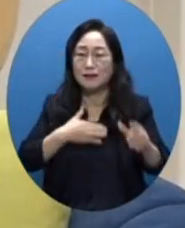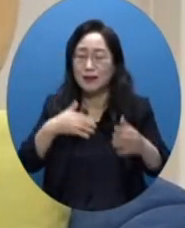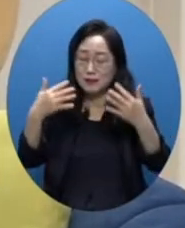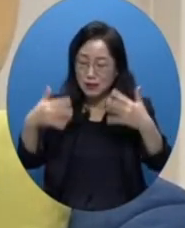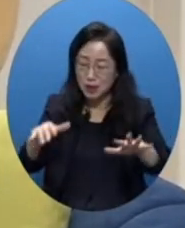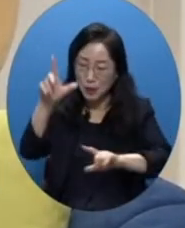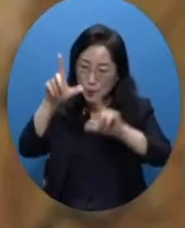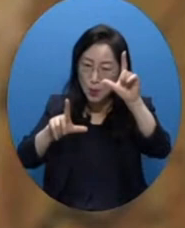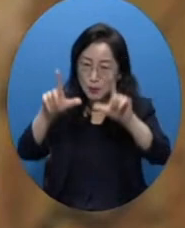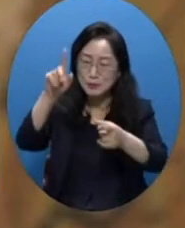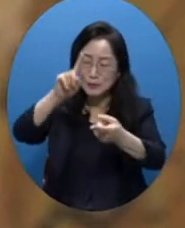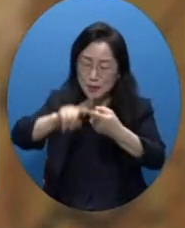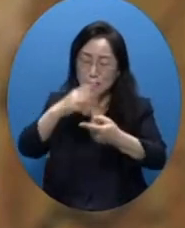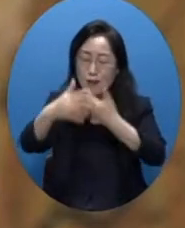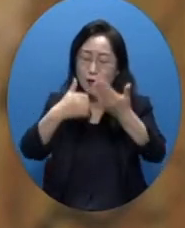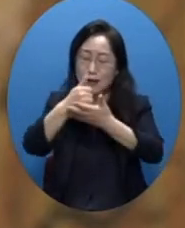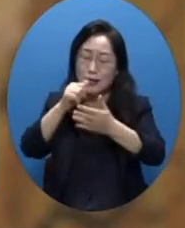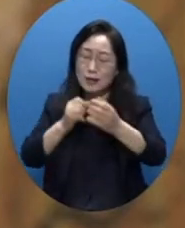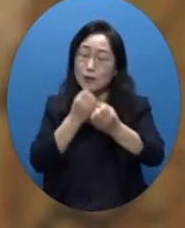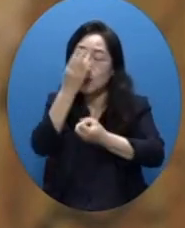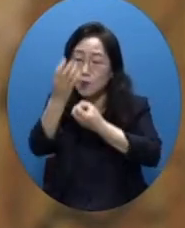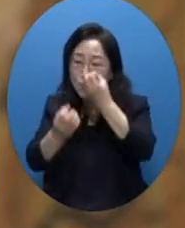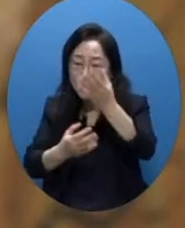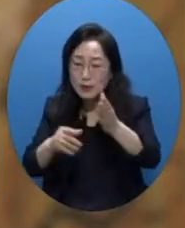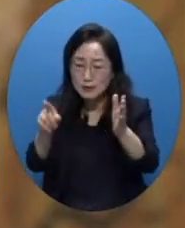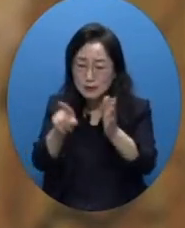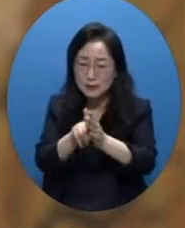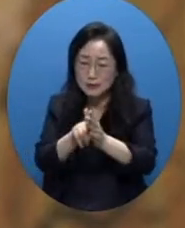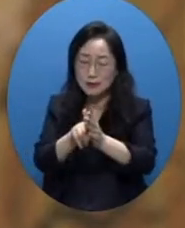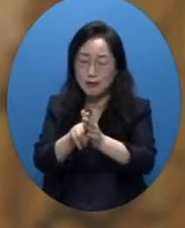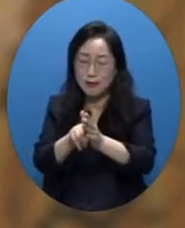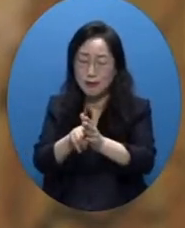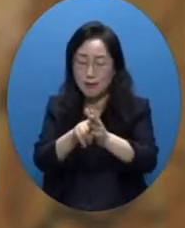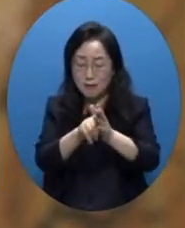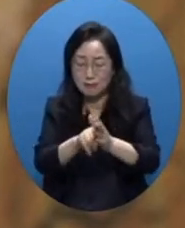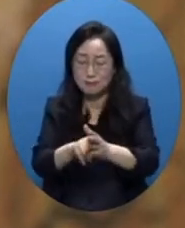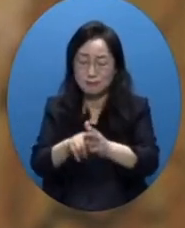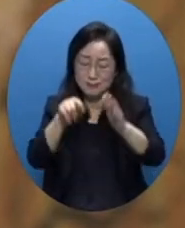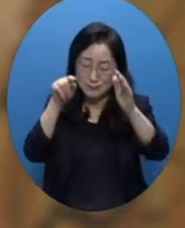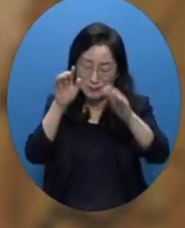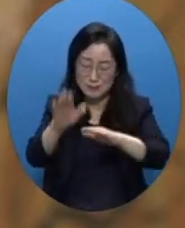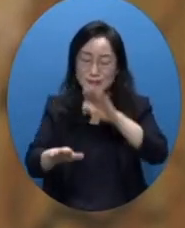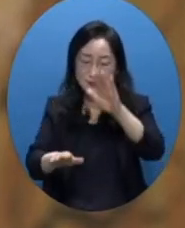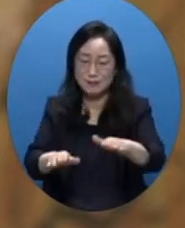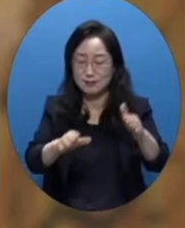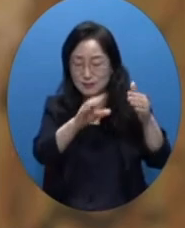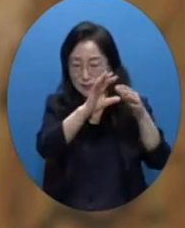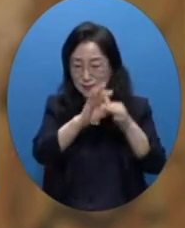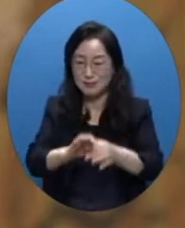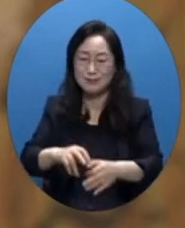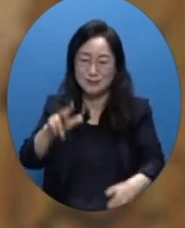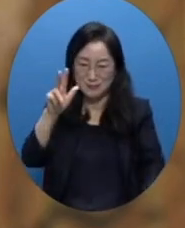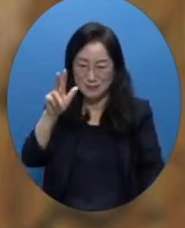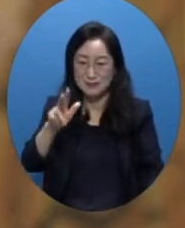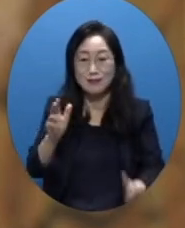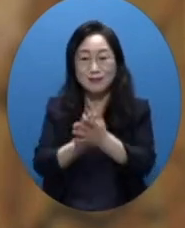연약한 모습 이대로 하나님께 고백하면서 신앙의 길을 걸어가겠습니다.